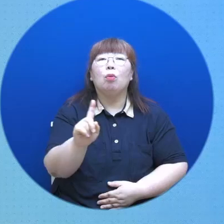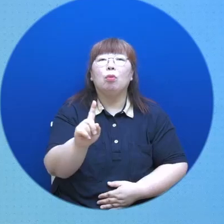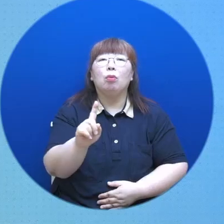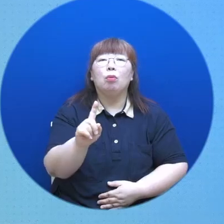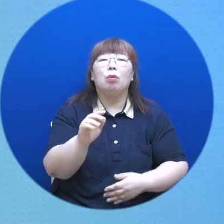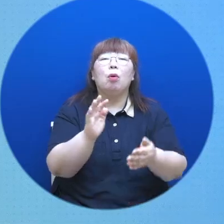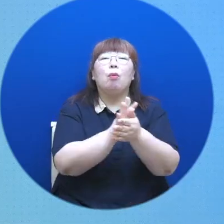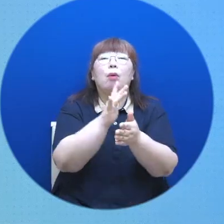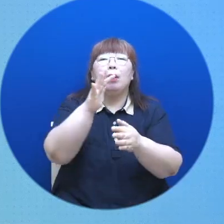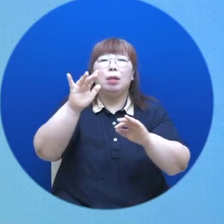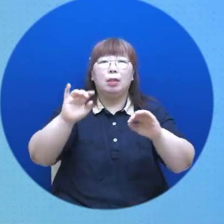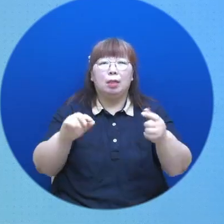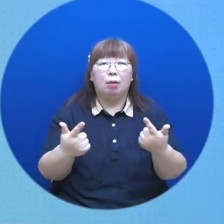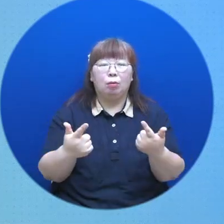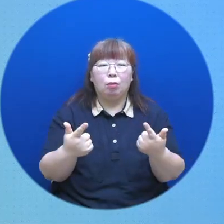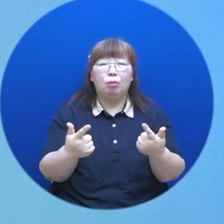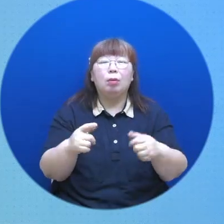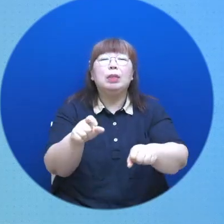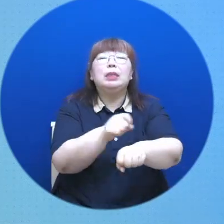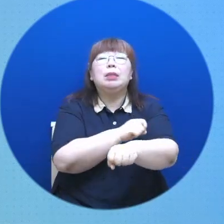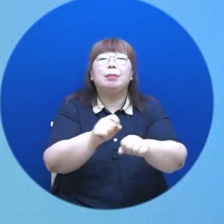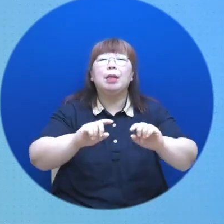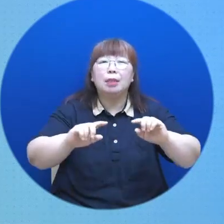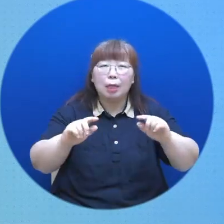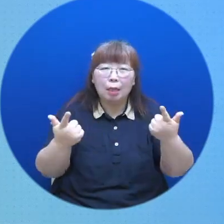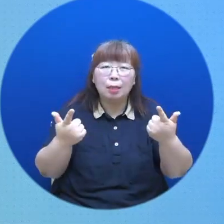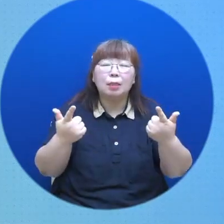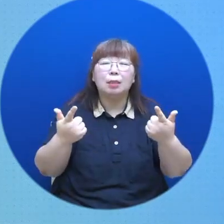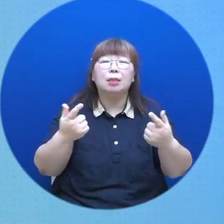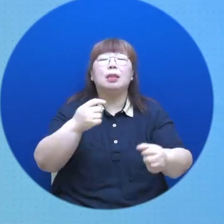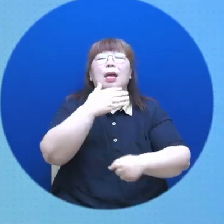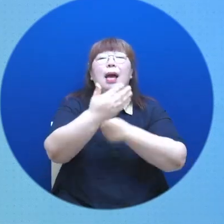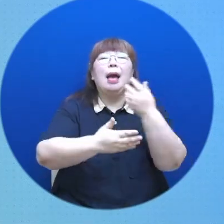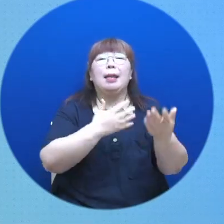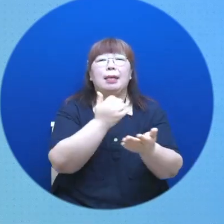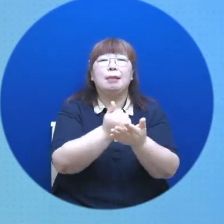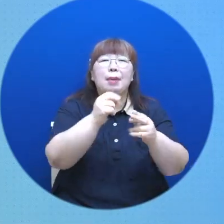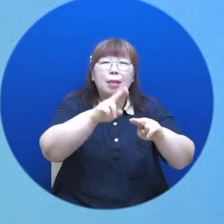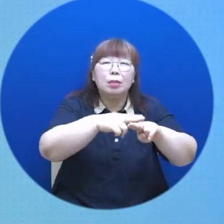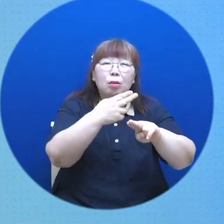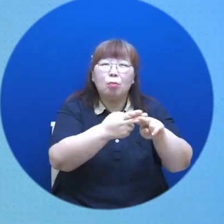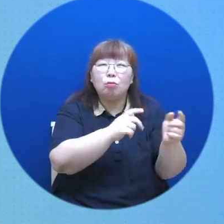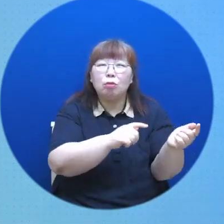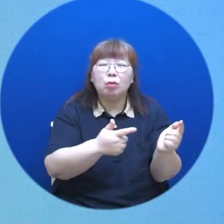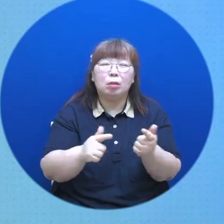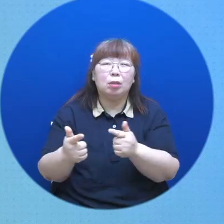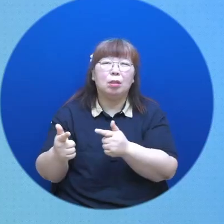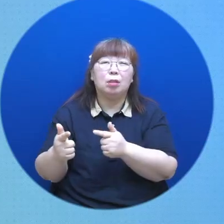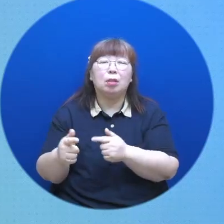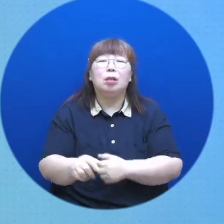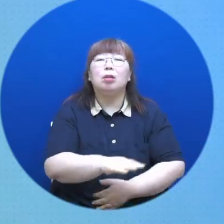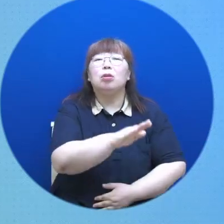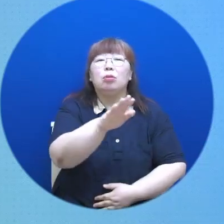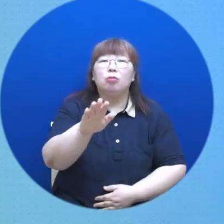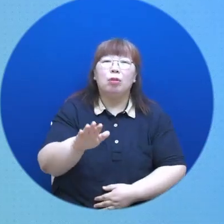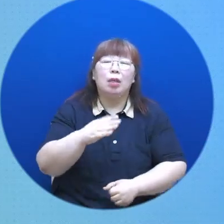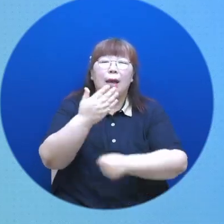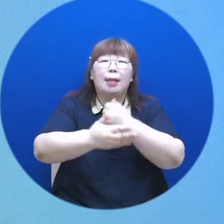화려하지 않고 특별하지 않은 하나님의 선물들을 우리